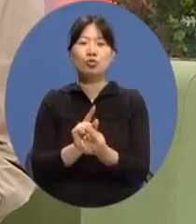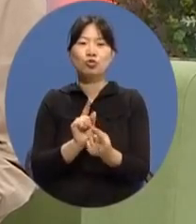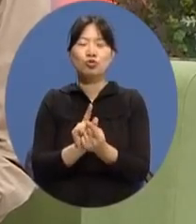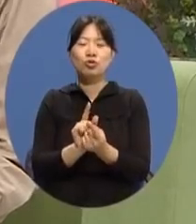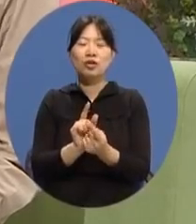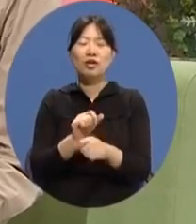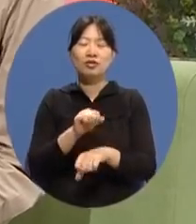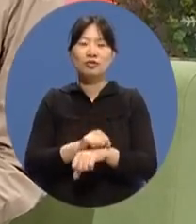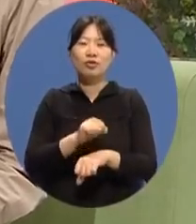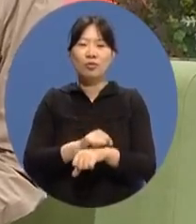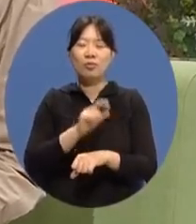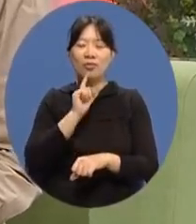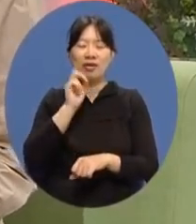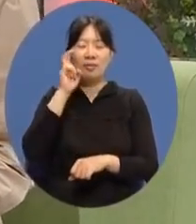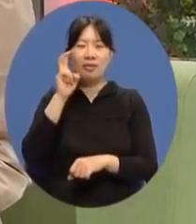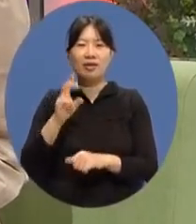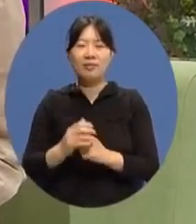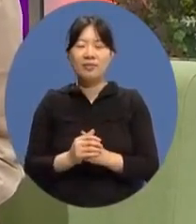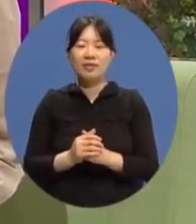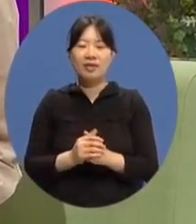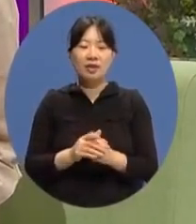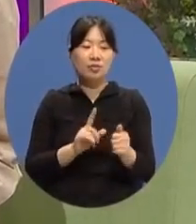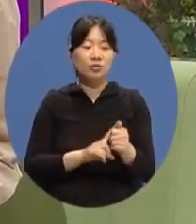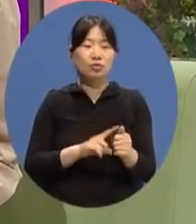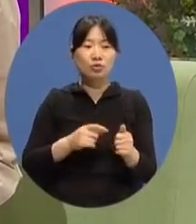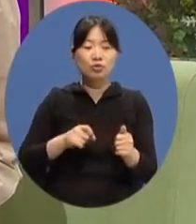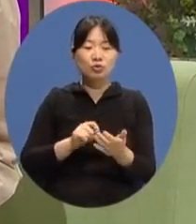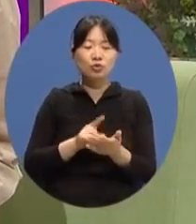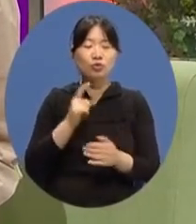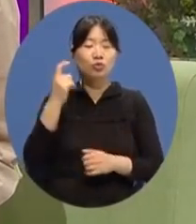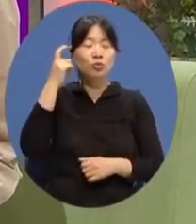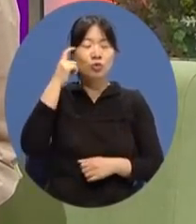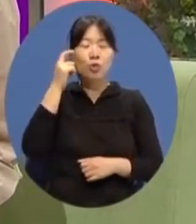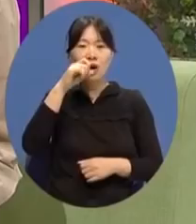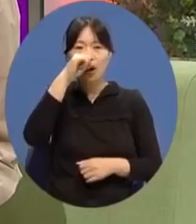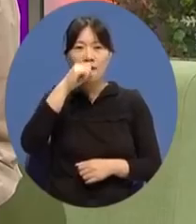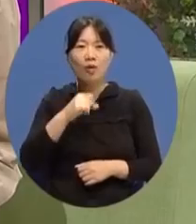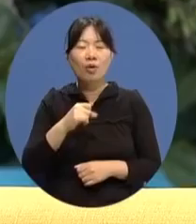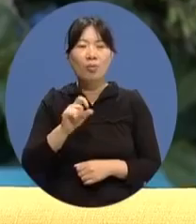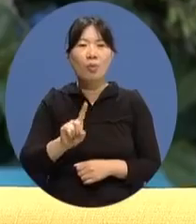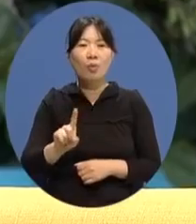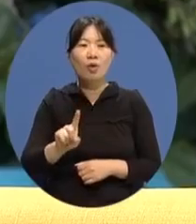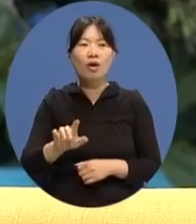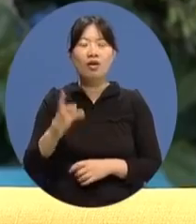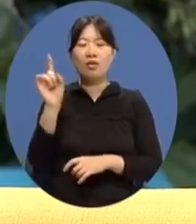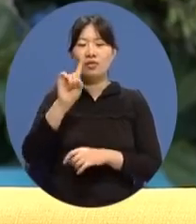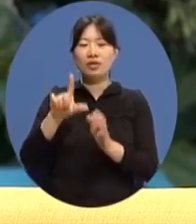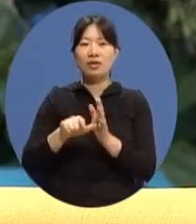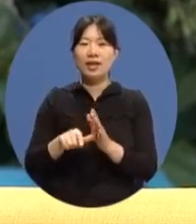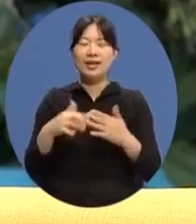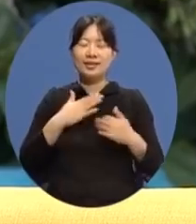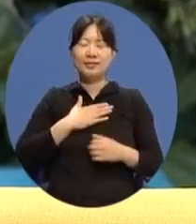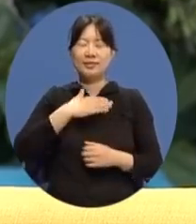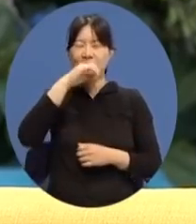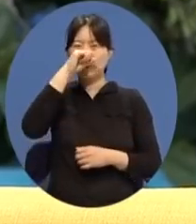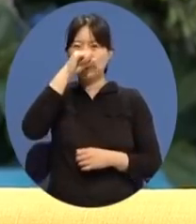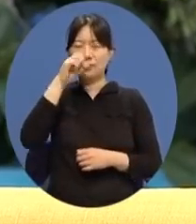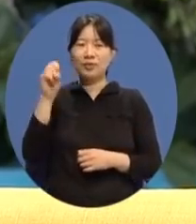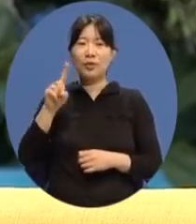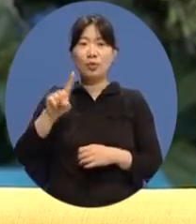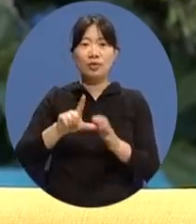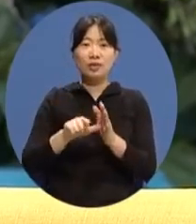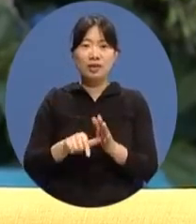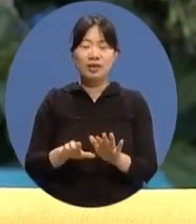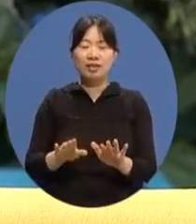네. 글쎄요, 상준군은 축구가 왜 좋아요? 어쩔 때는 기분 좋을 때도 있고 어쩔